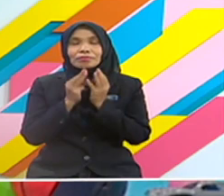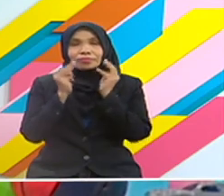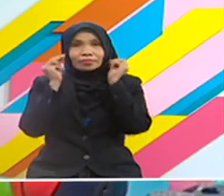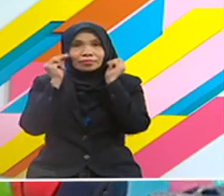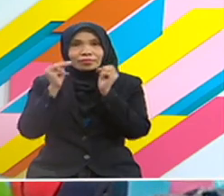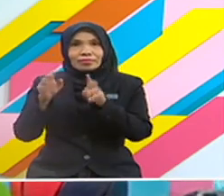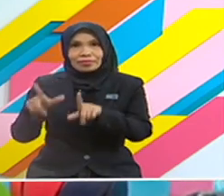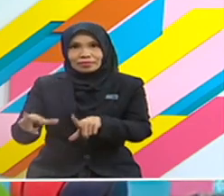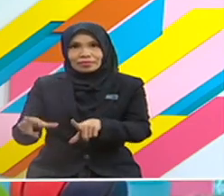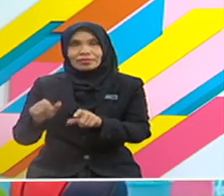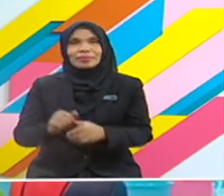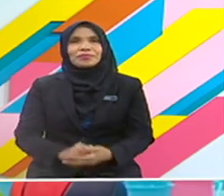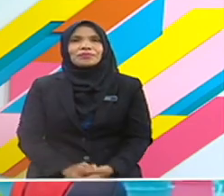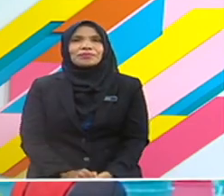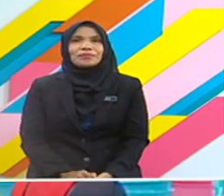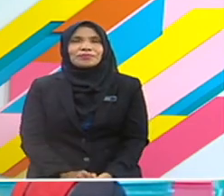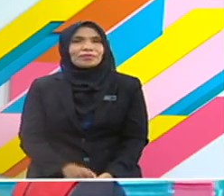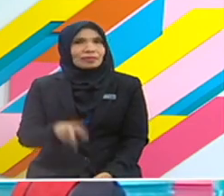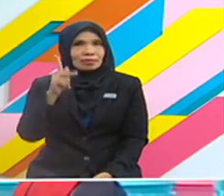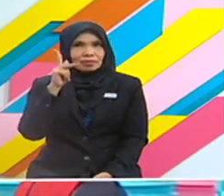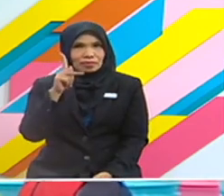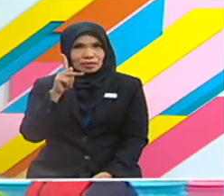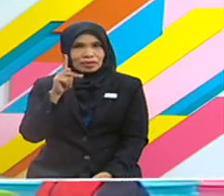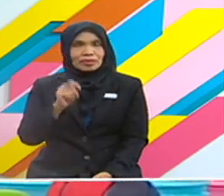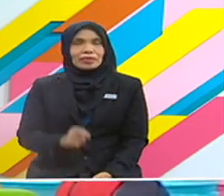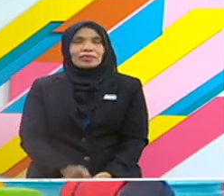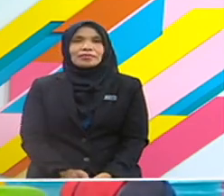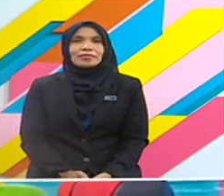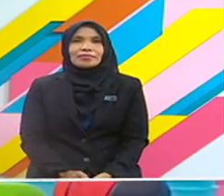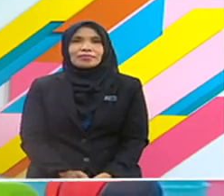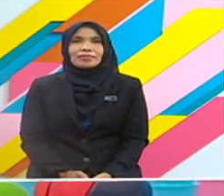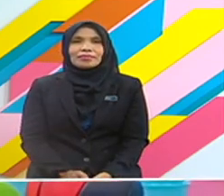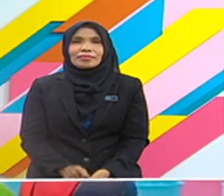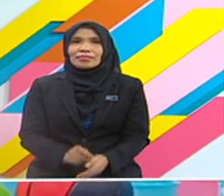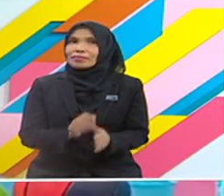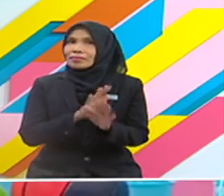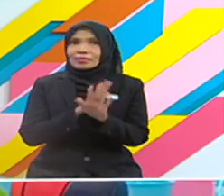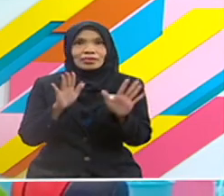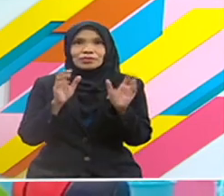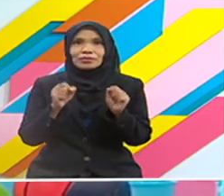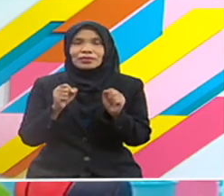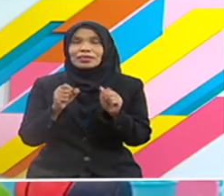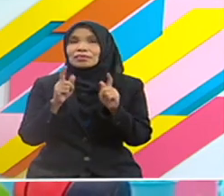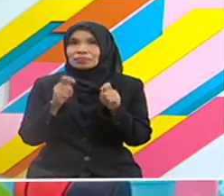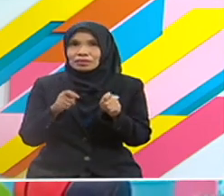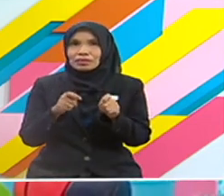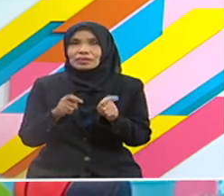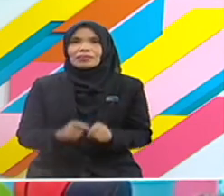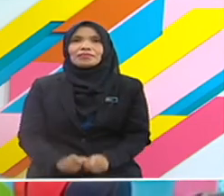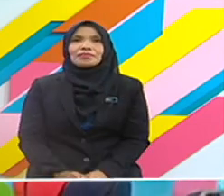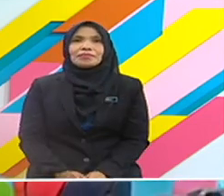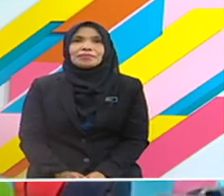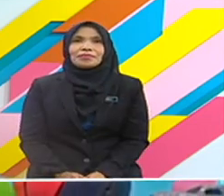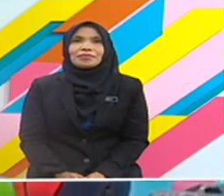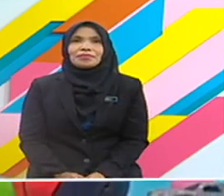juga Cikgu Suhaila. Tetapi Kak Rina dan juga mungkin adik-adik di rumah tu sentiasa kena ingat ya, walau